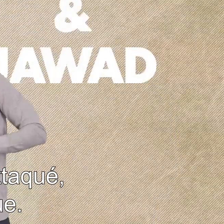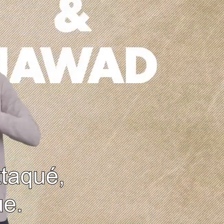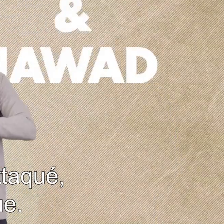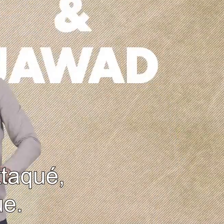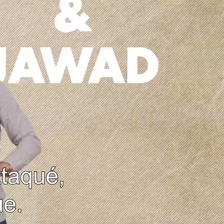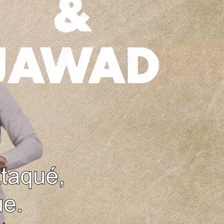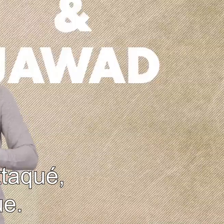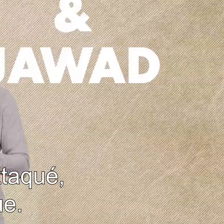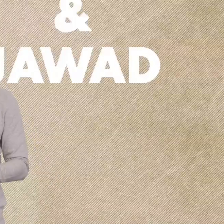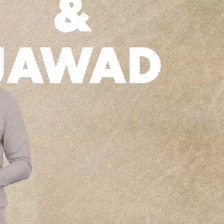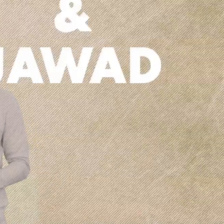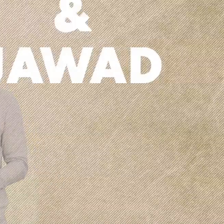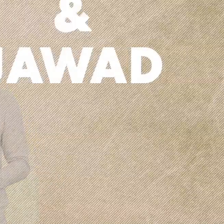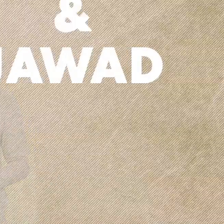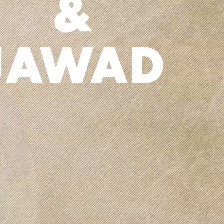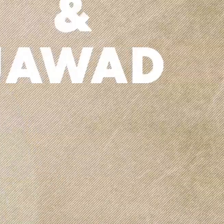la panique.